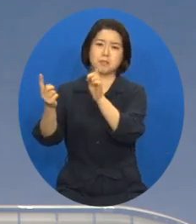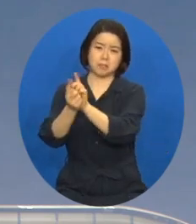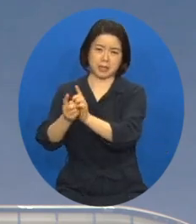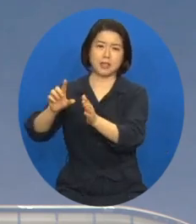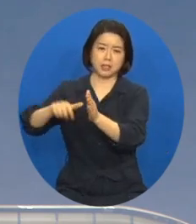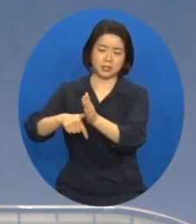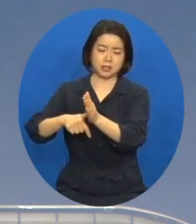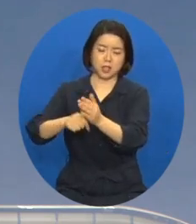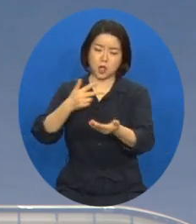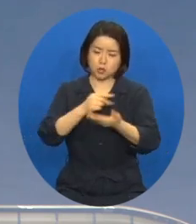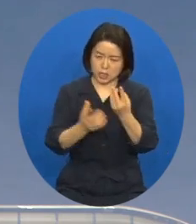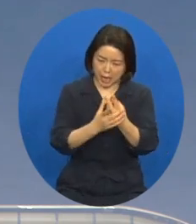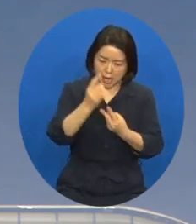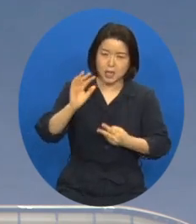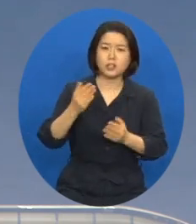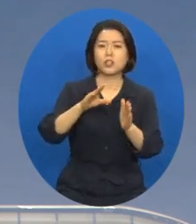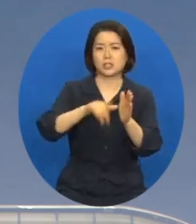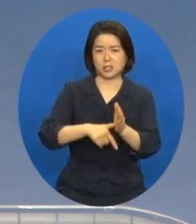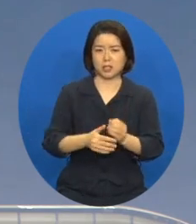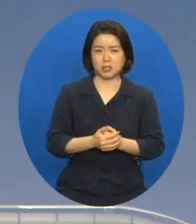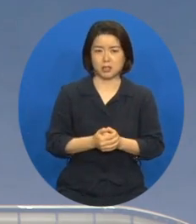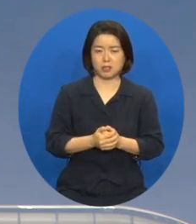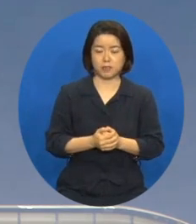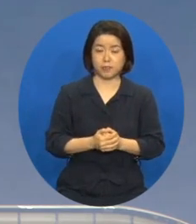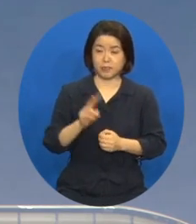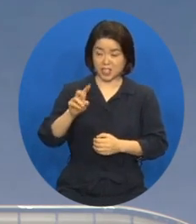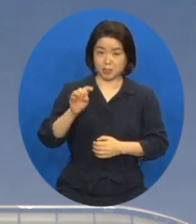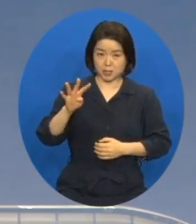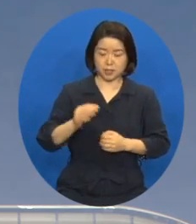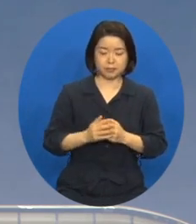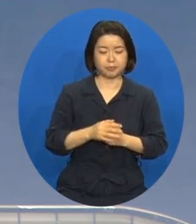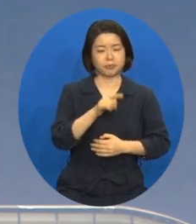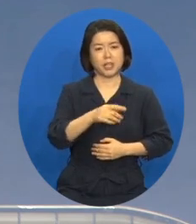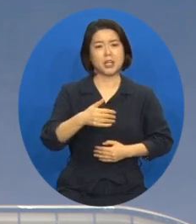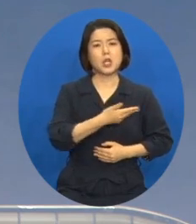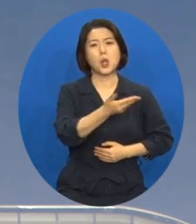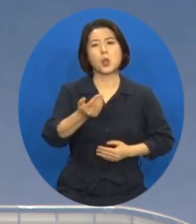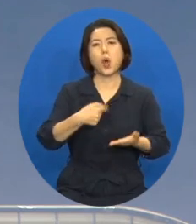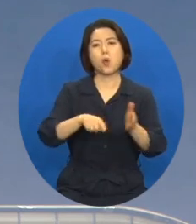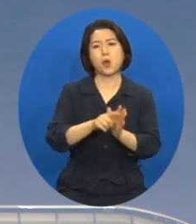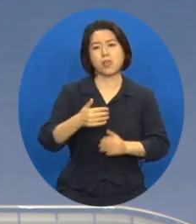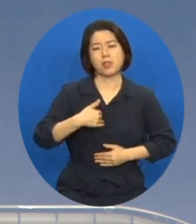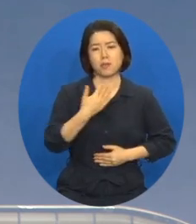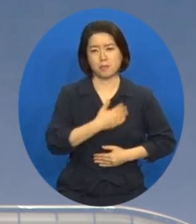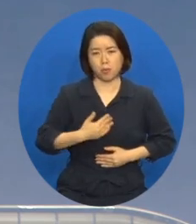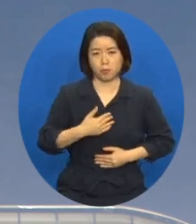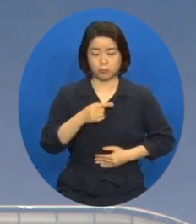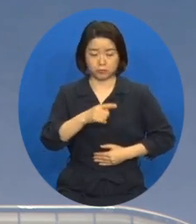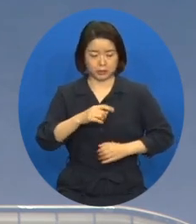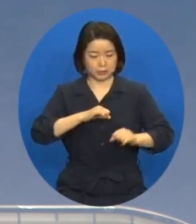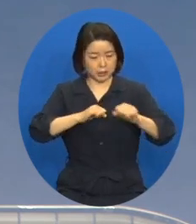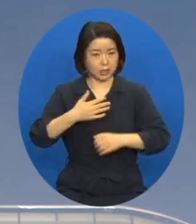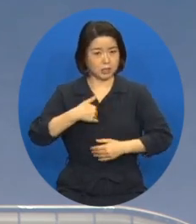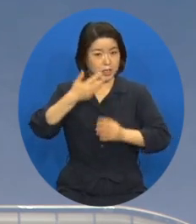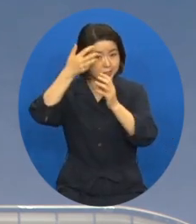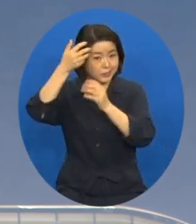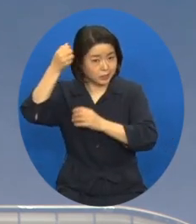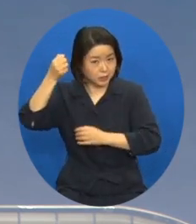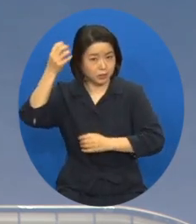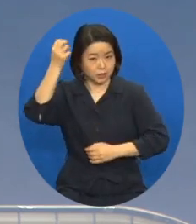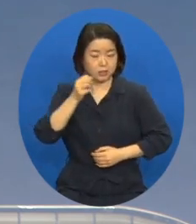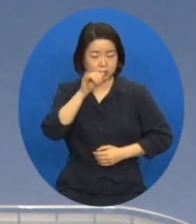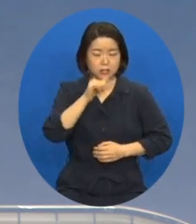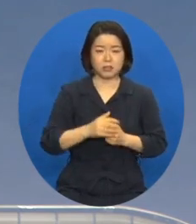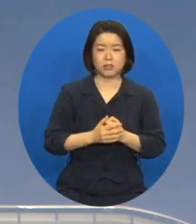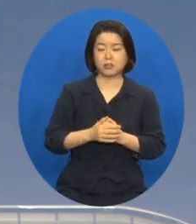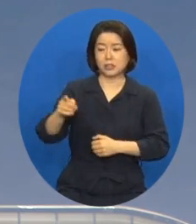되는 시간이라. 24절에 이것은 너희를 위하는 내 몸이다. 이것을 행하여 나를 기억하여라. 25절에